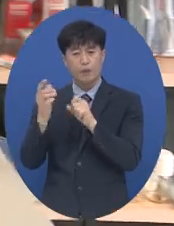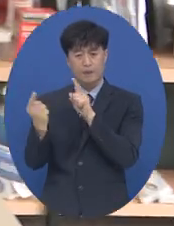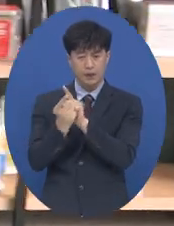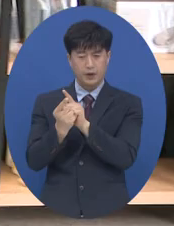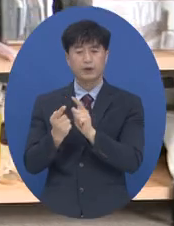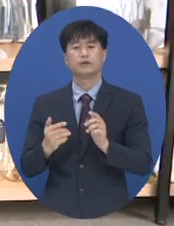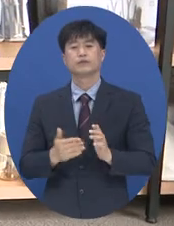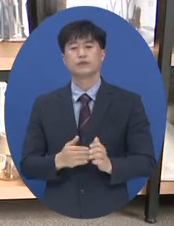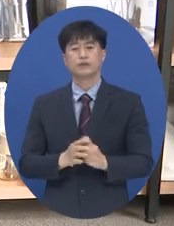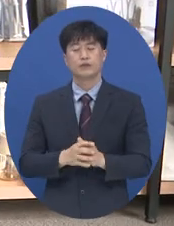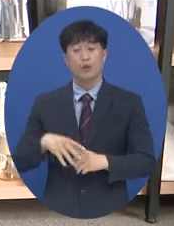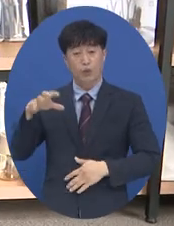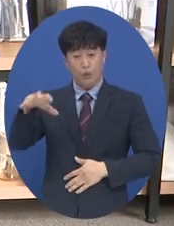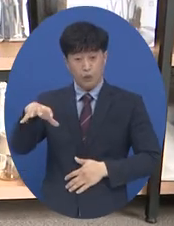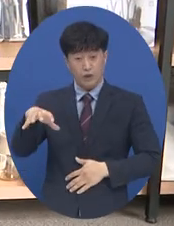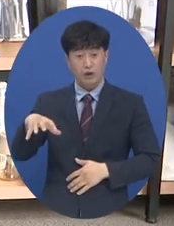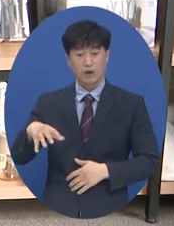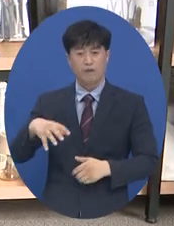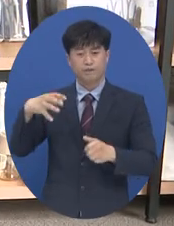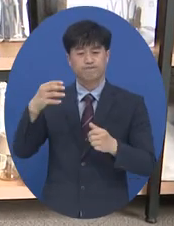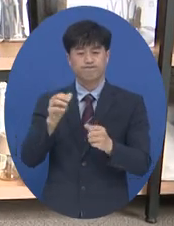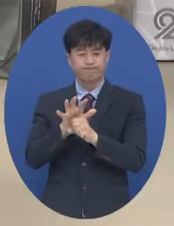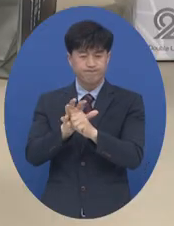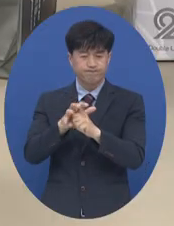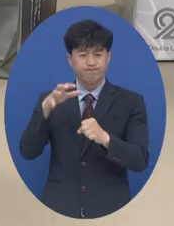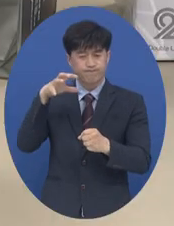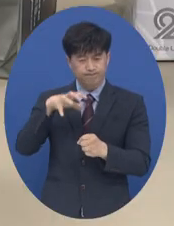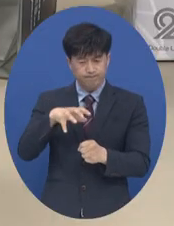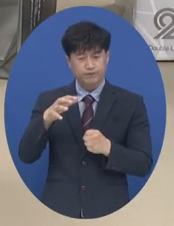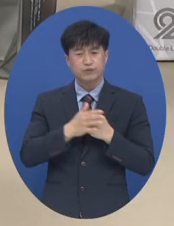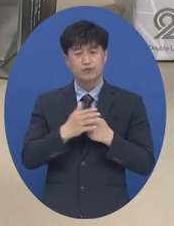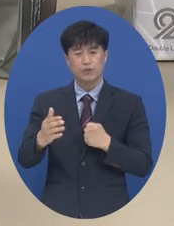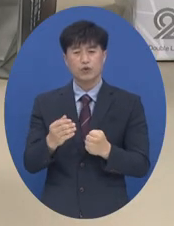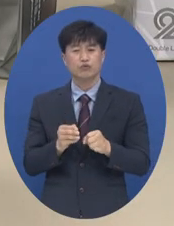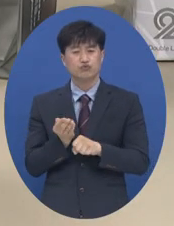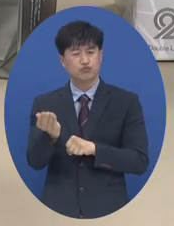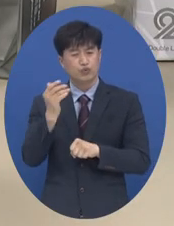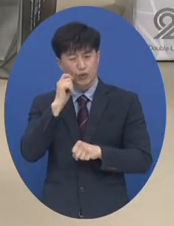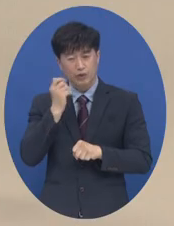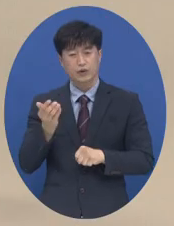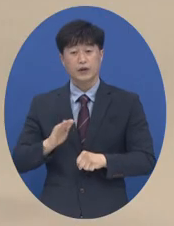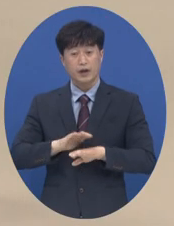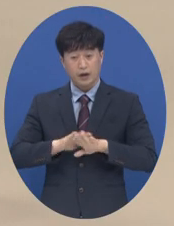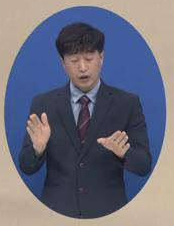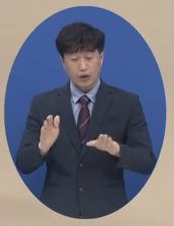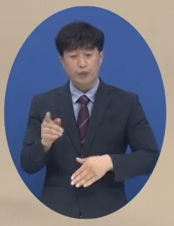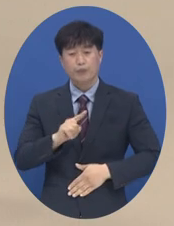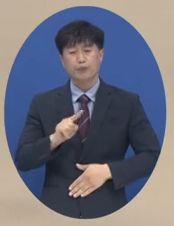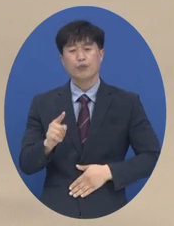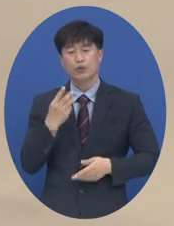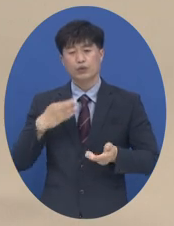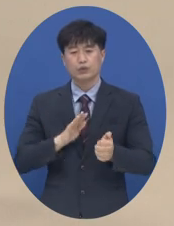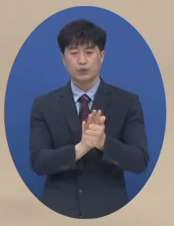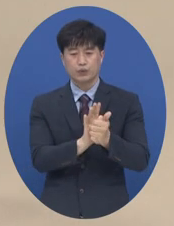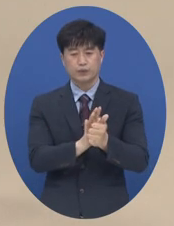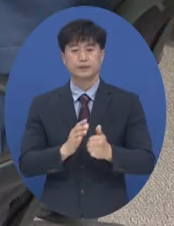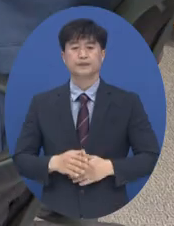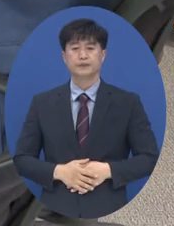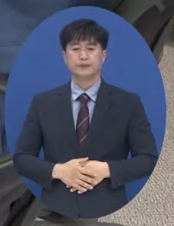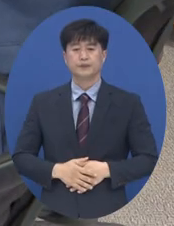맞았습니다. 현지에 내려진 코로나 봉쇄령 탓에 수출에 제동이 걸렸는데 돌파구가 되준 건 경기도의